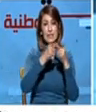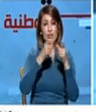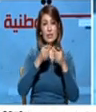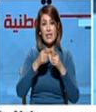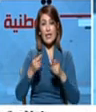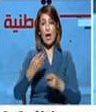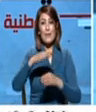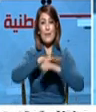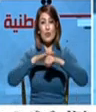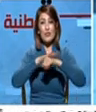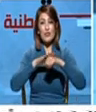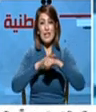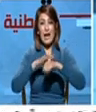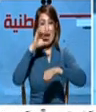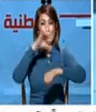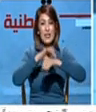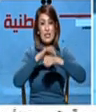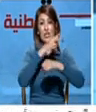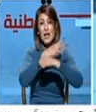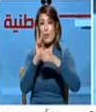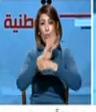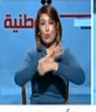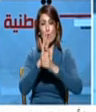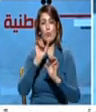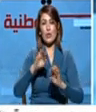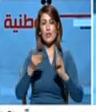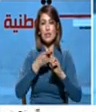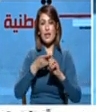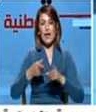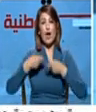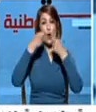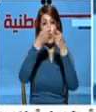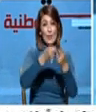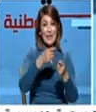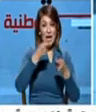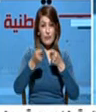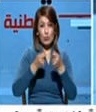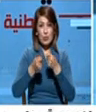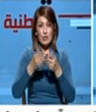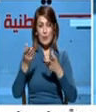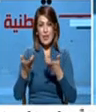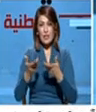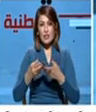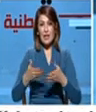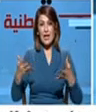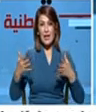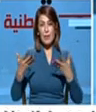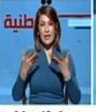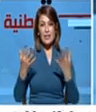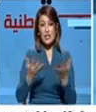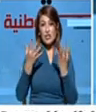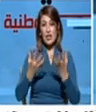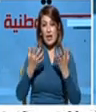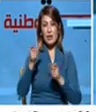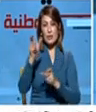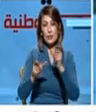المنفذ الوحيد تم اعتمادها للتسجيل ال ال الحقيقيين ها اللي بيدخلوا يسجلوا يتم